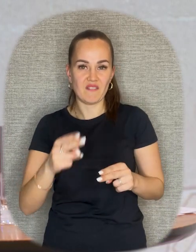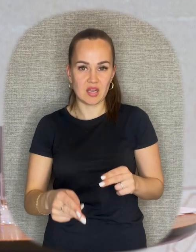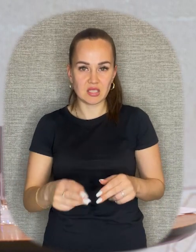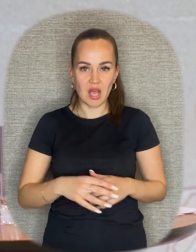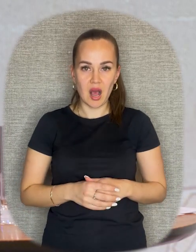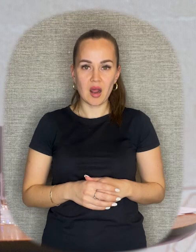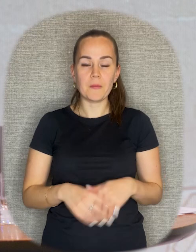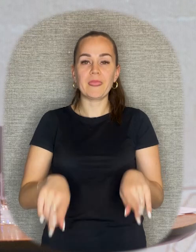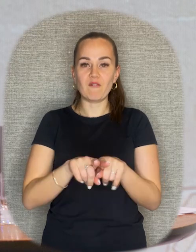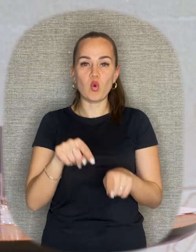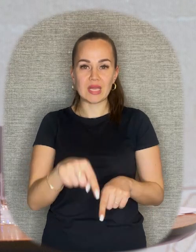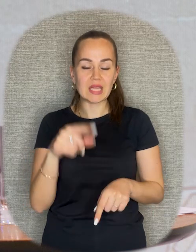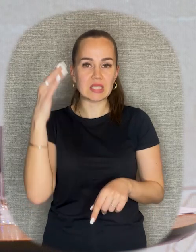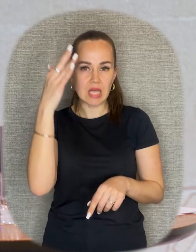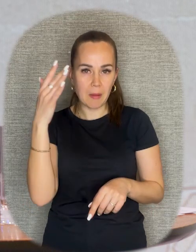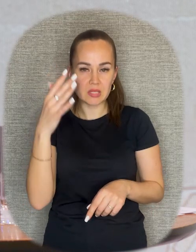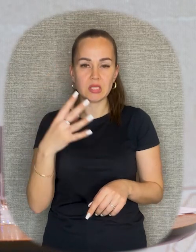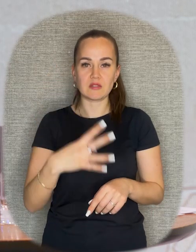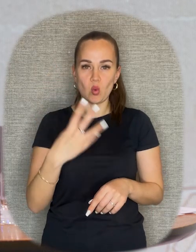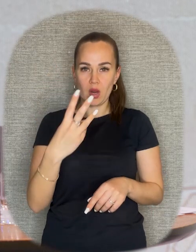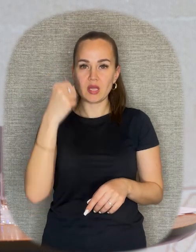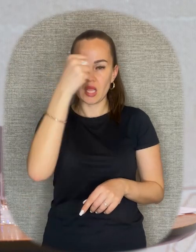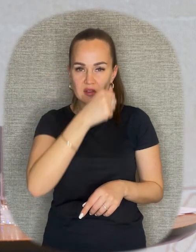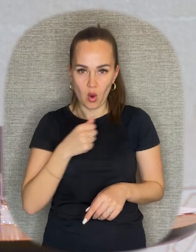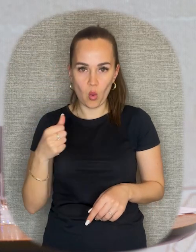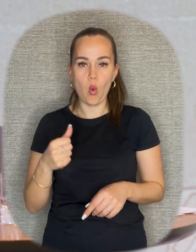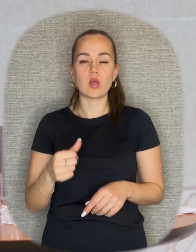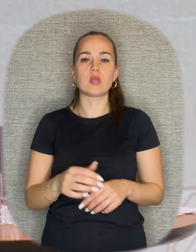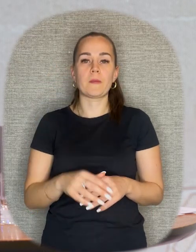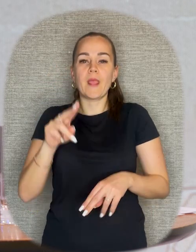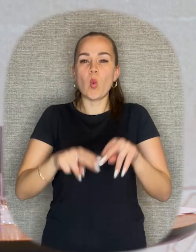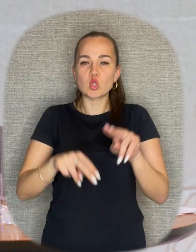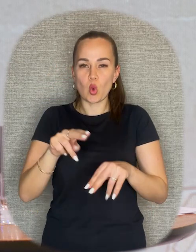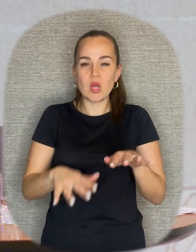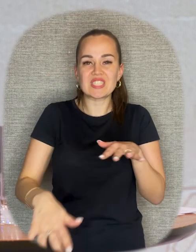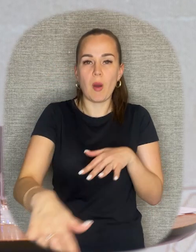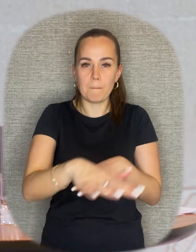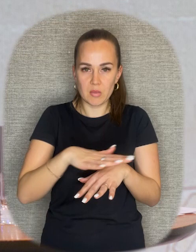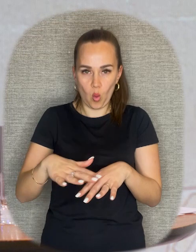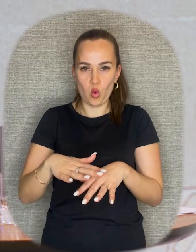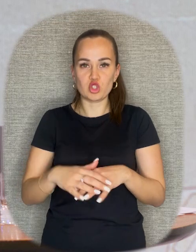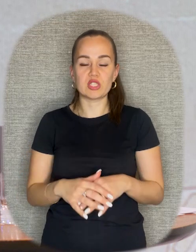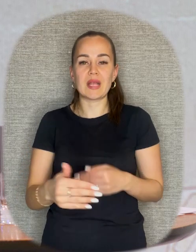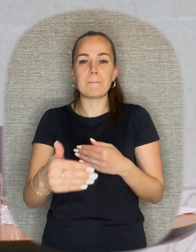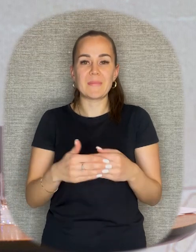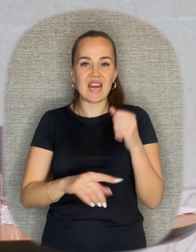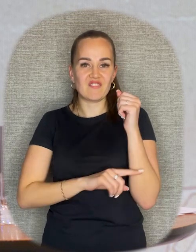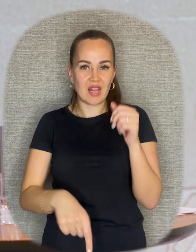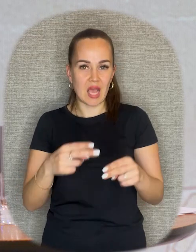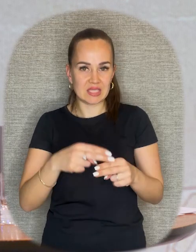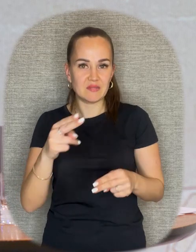начале чего года реконструкция района Финляндского вокзала также это замысел